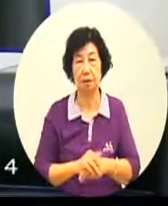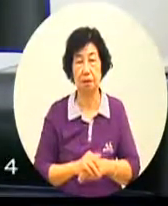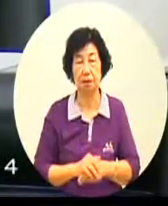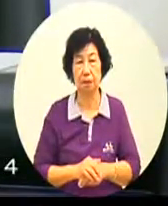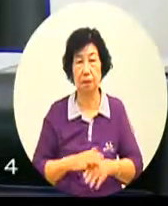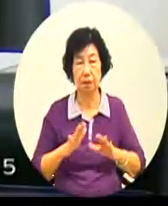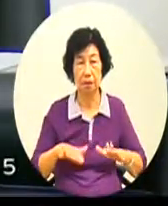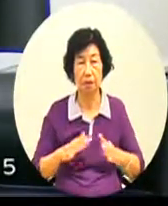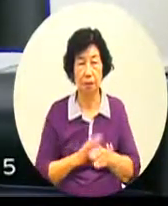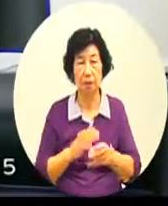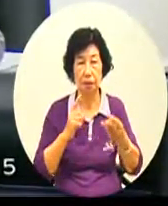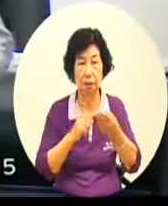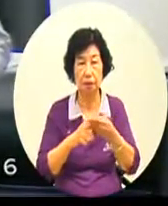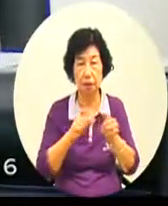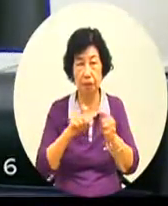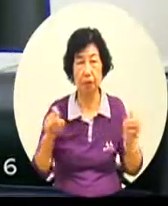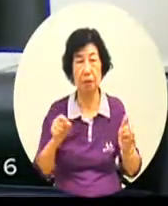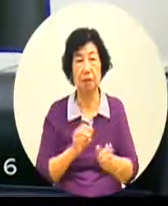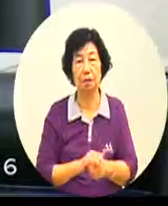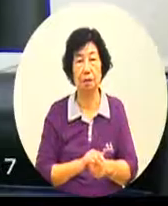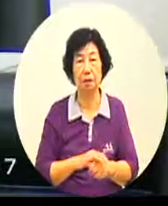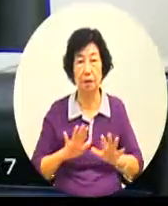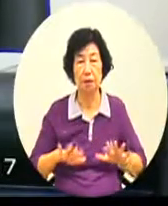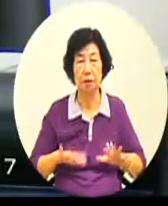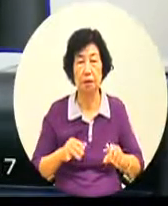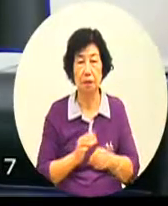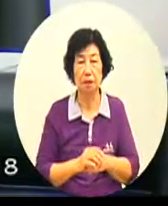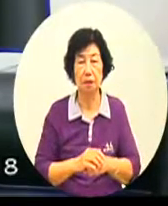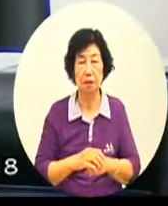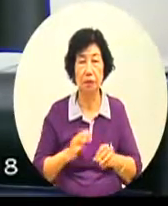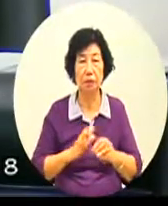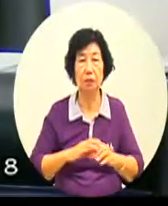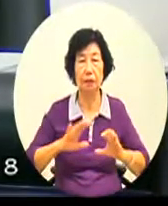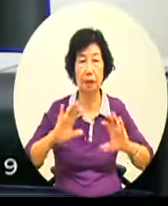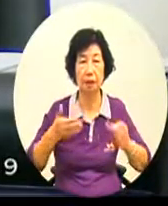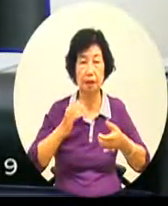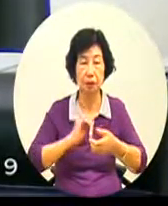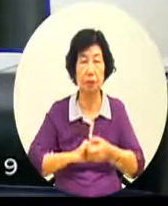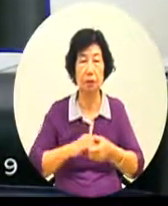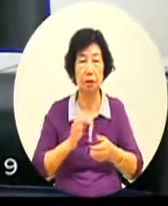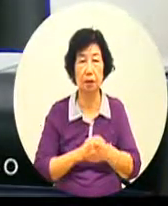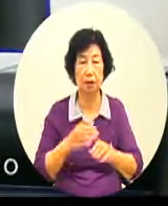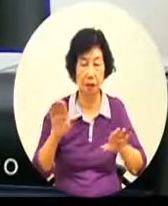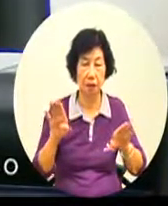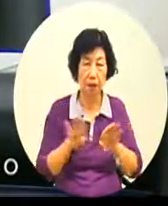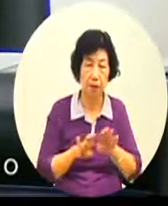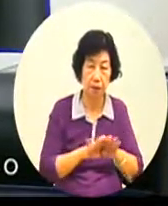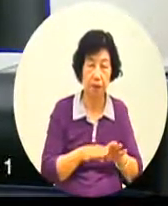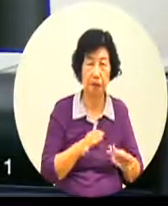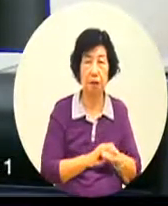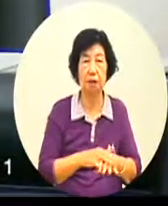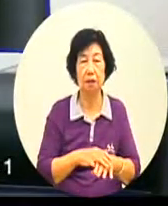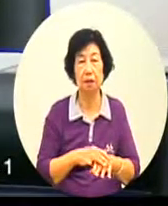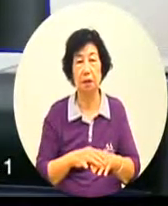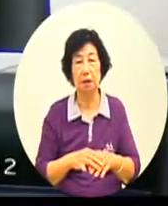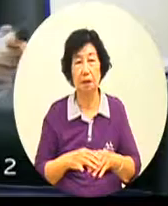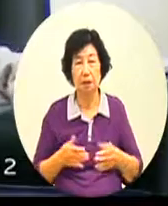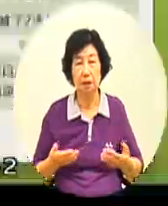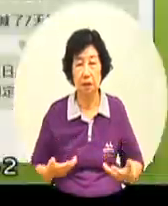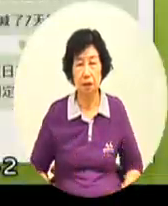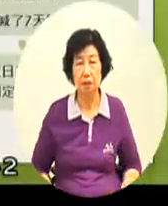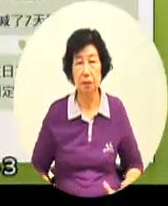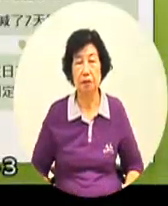了国定假日现在真的是有劳团因为这样子